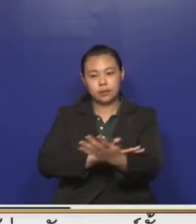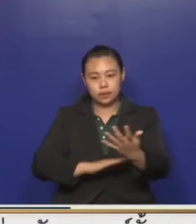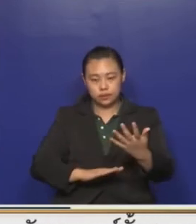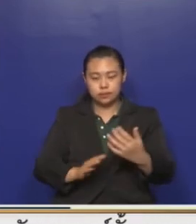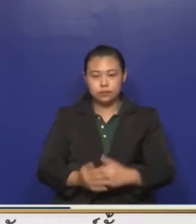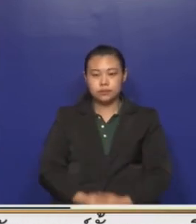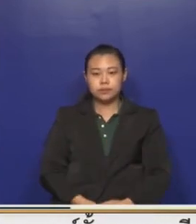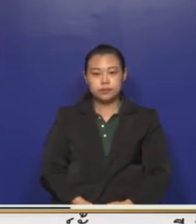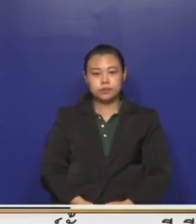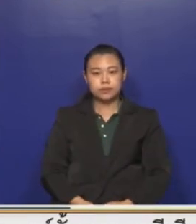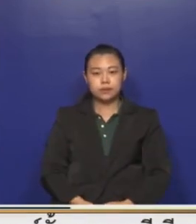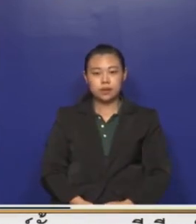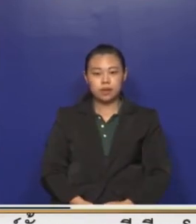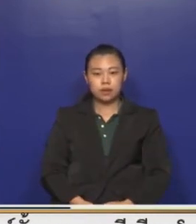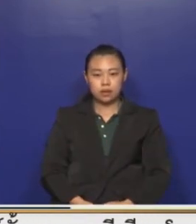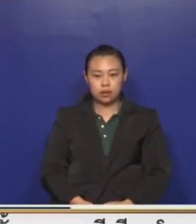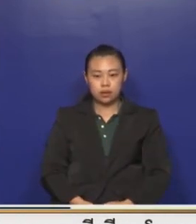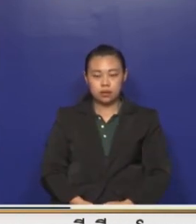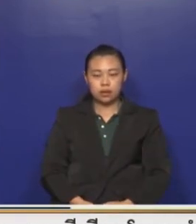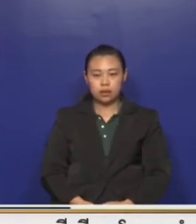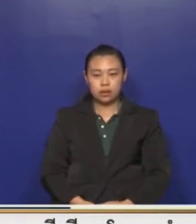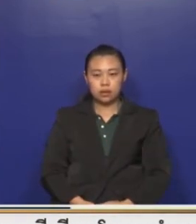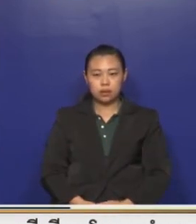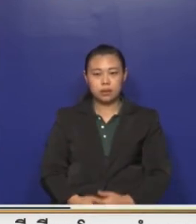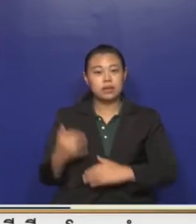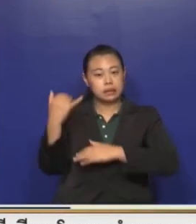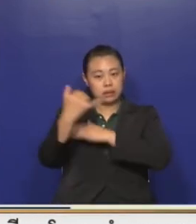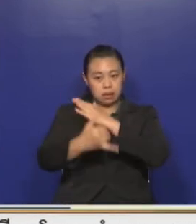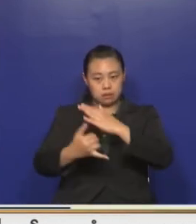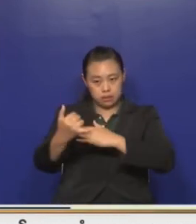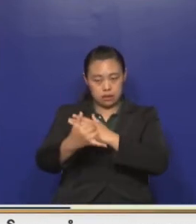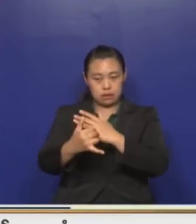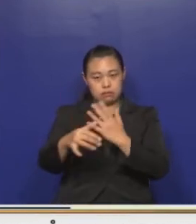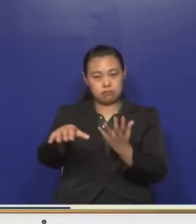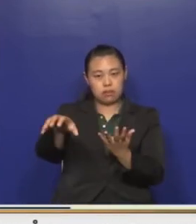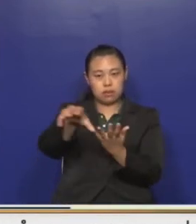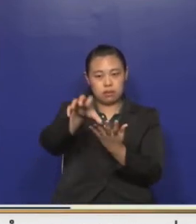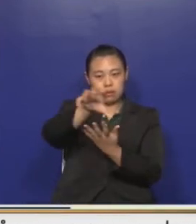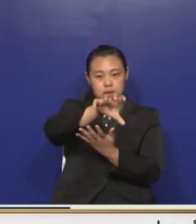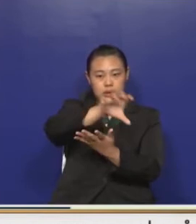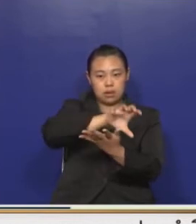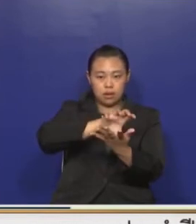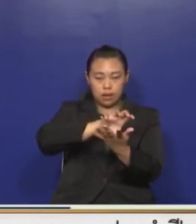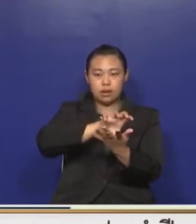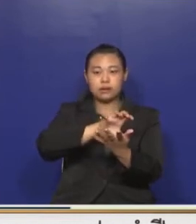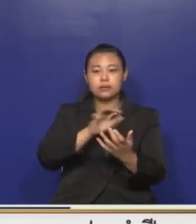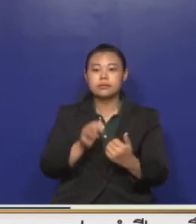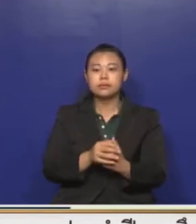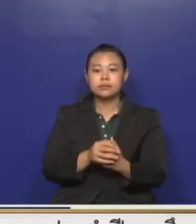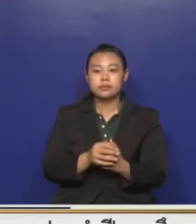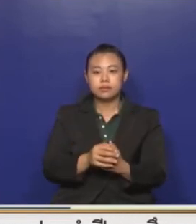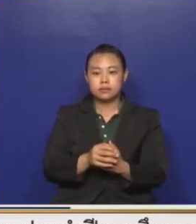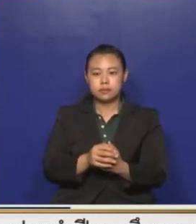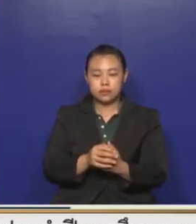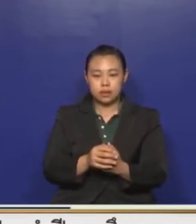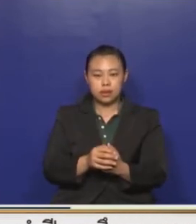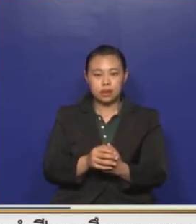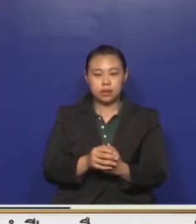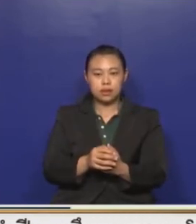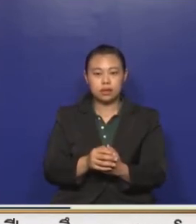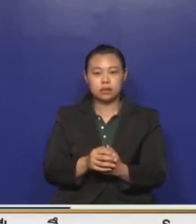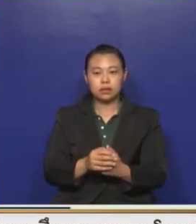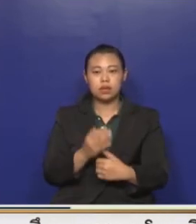ที่ทางประเทศไทยสามารถทำได้ก็คือ molec